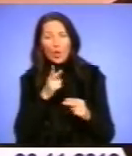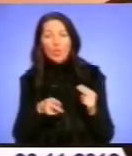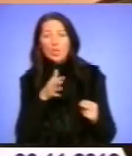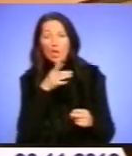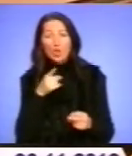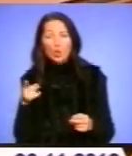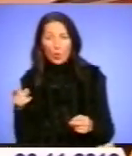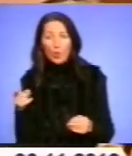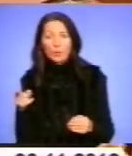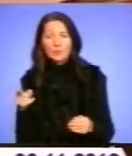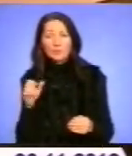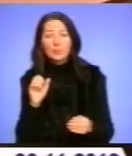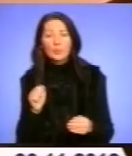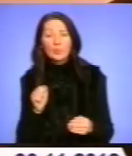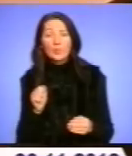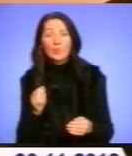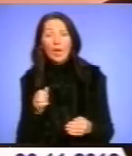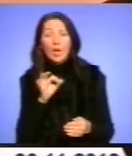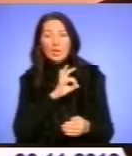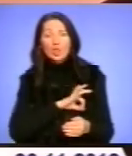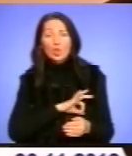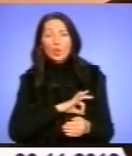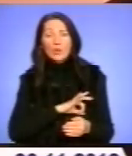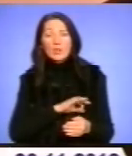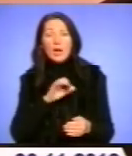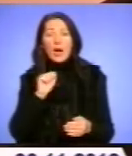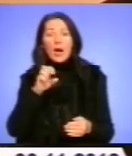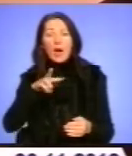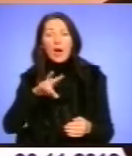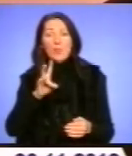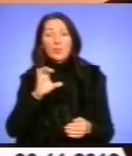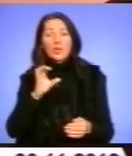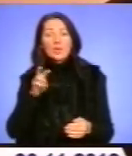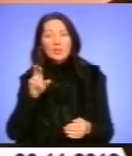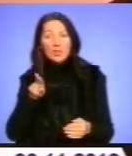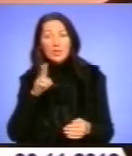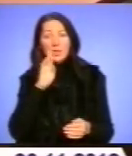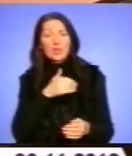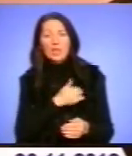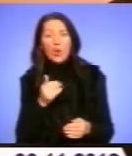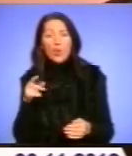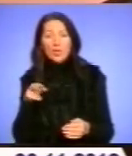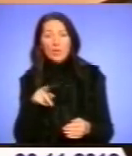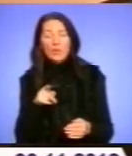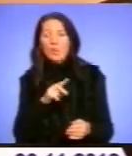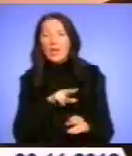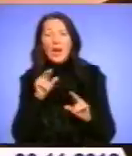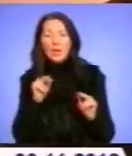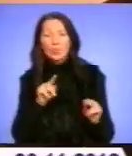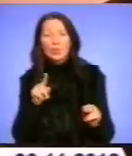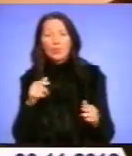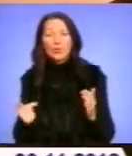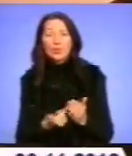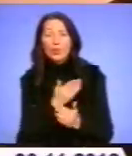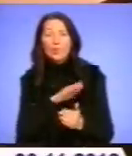сроку, а застосовується амністія, то безумовно вона не хоче йти, бо вона не гарантує, що вона знову не попаде в